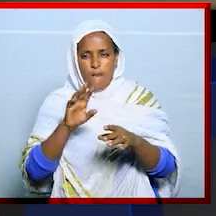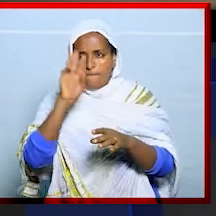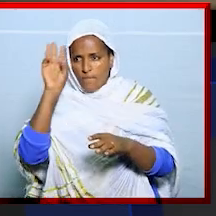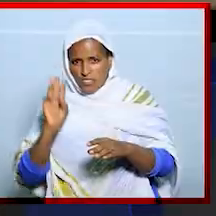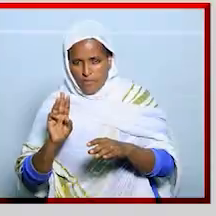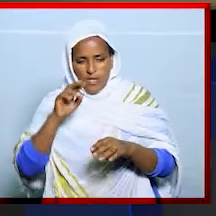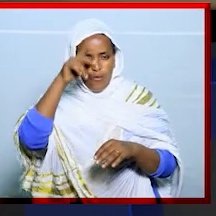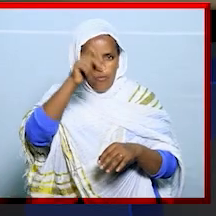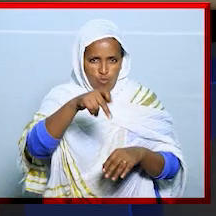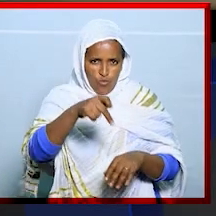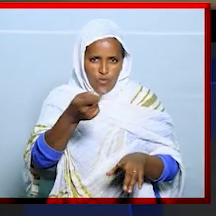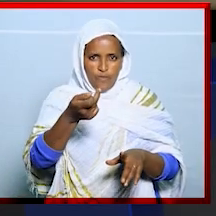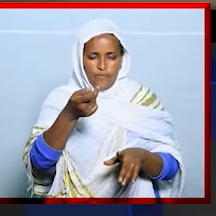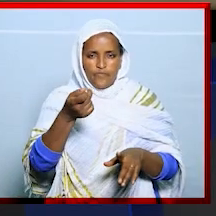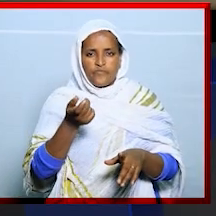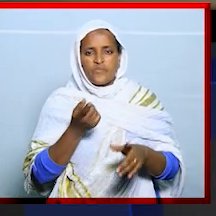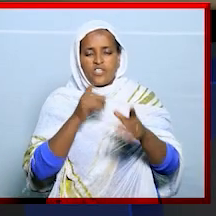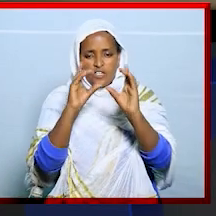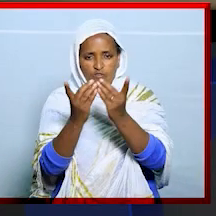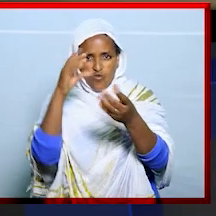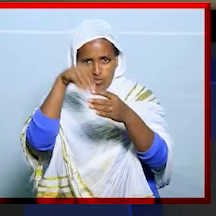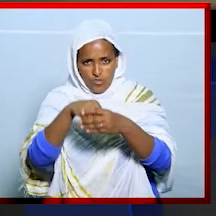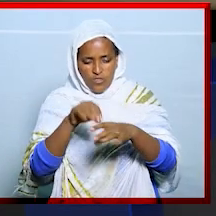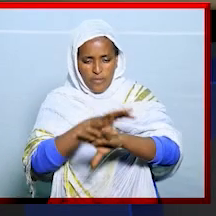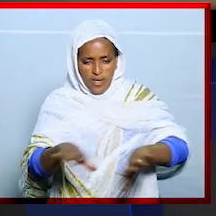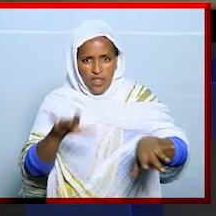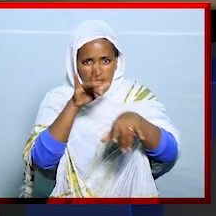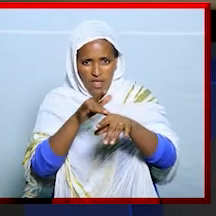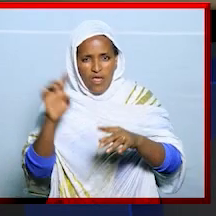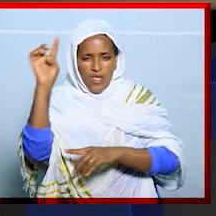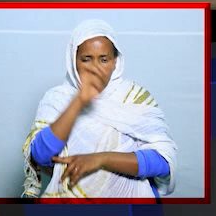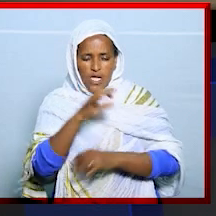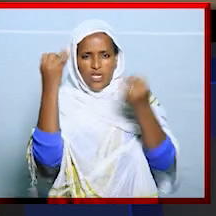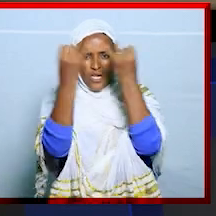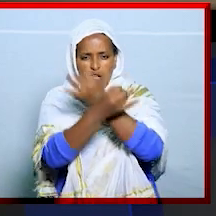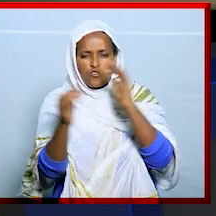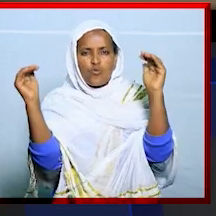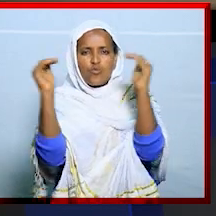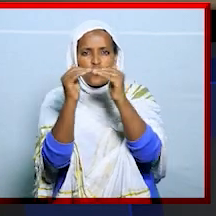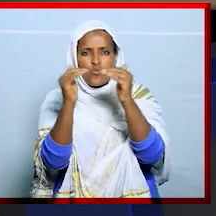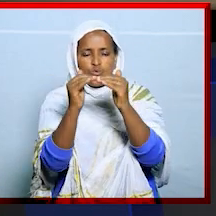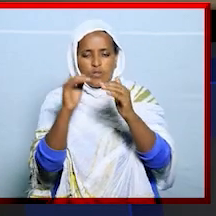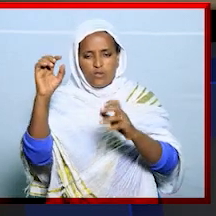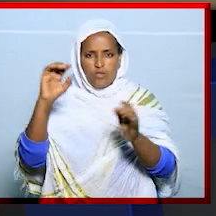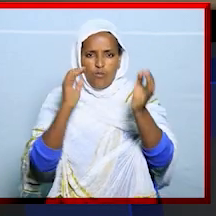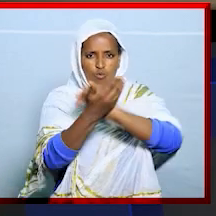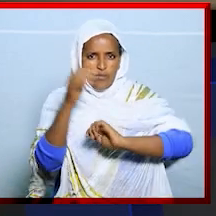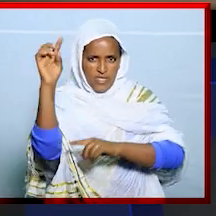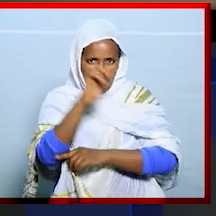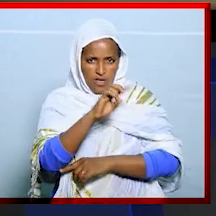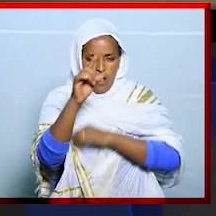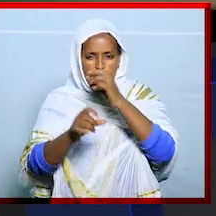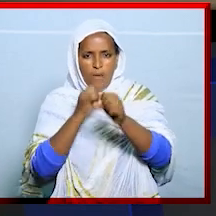በምድር ላይ በሰሜኑም ሆነ በደቡቡ ንፍቀ ክፍል ንፍቀ መሬት ቀንና ሌሊት እኩል የሚሆኑበት ቀን ማለት